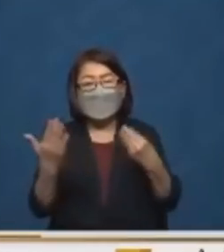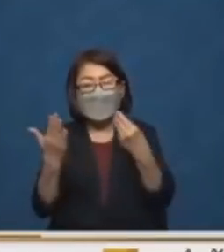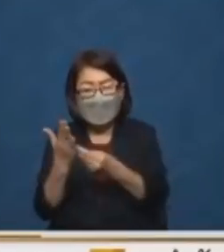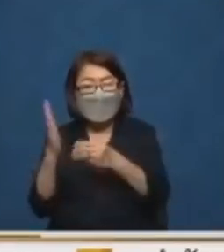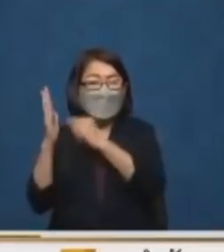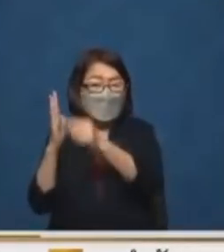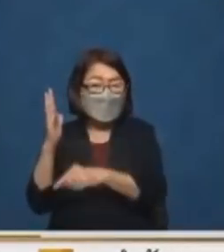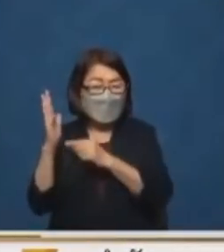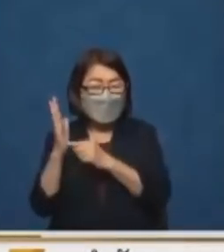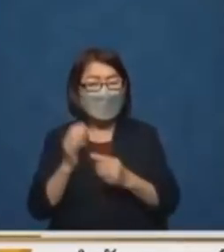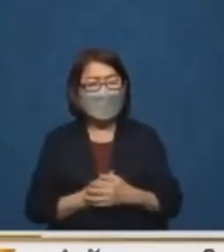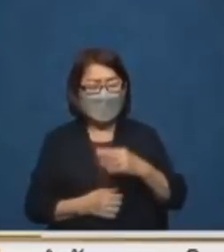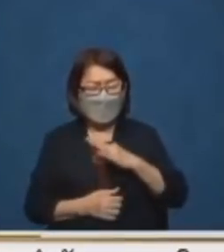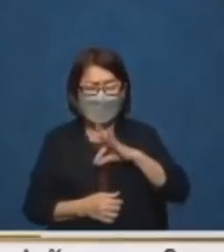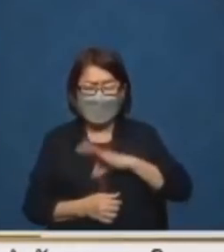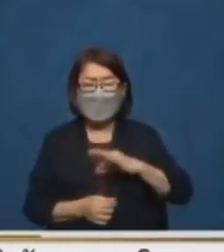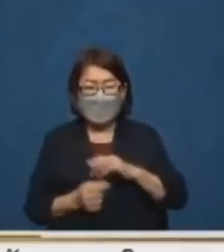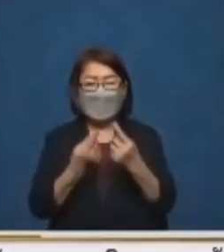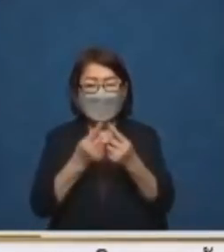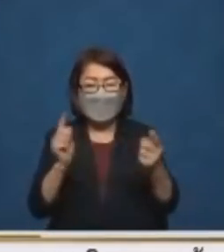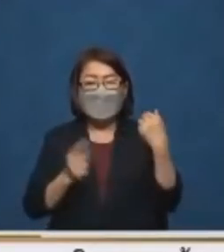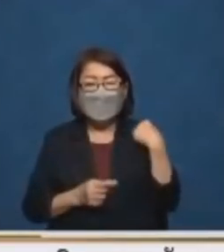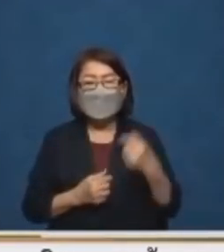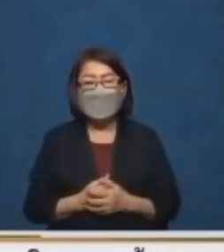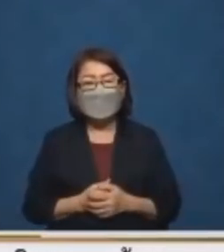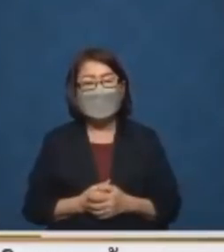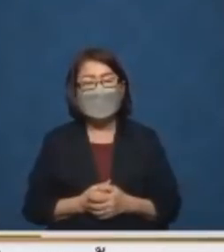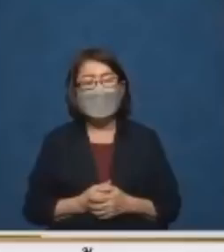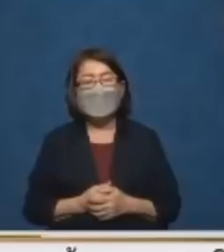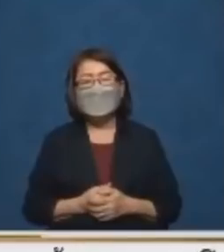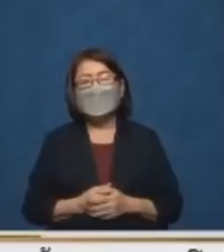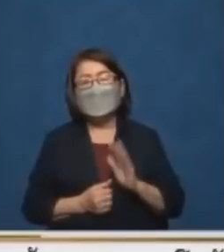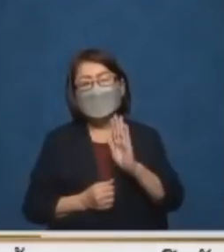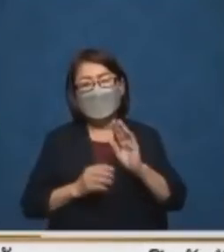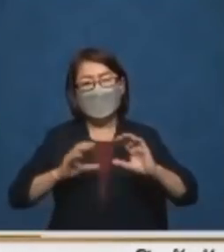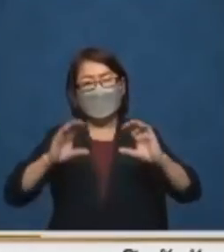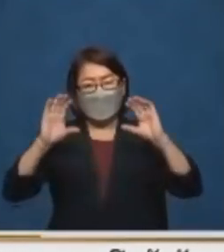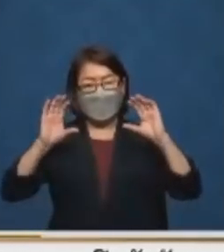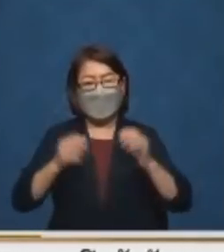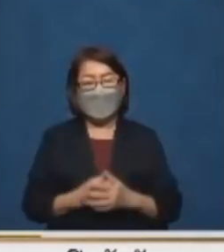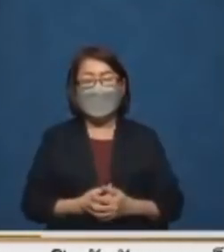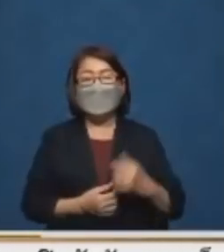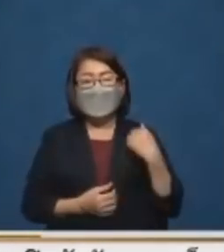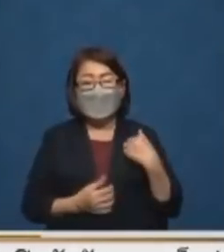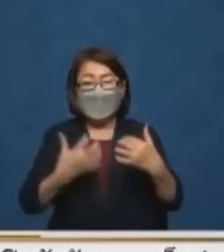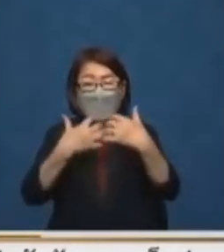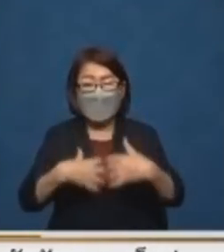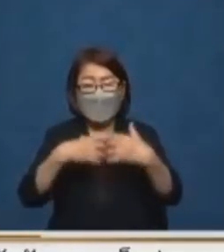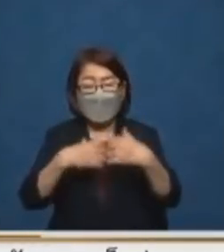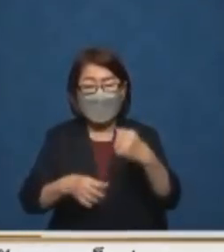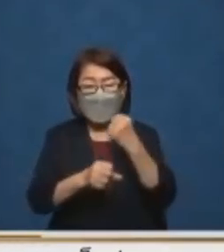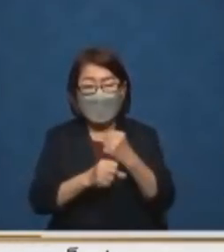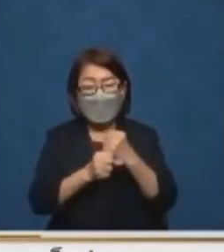านครับที่กบผมแปกใจอย่างยิ่งก็คือภาคลเองเี่ย มีโรงงานผลิตวัคซีนที่